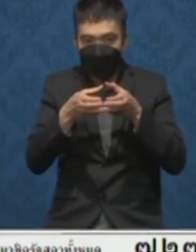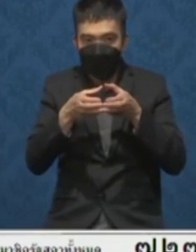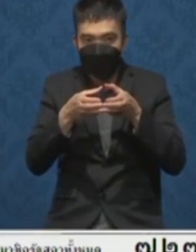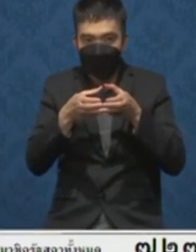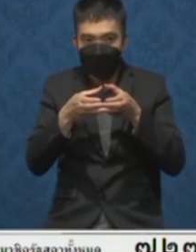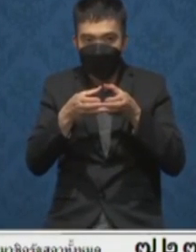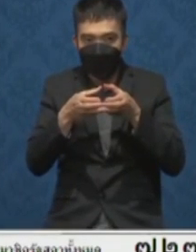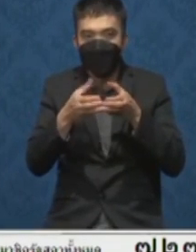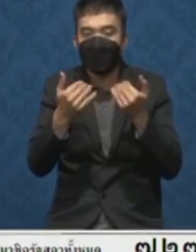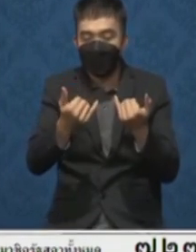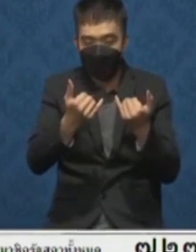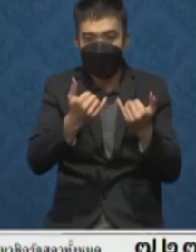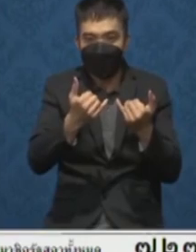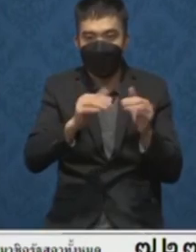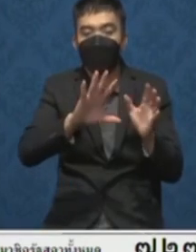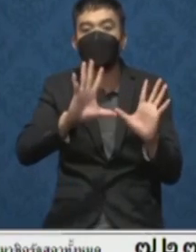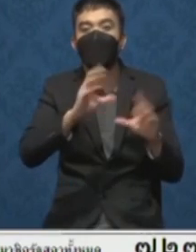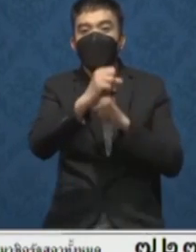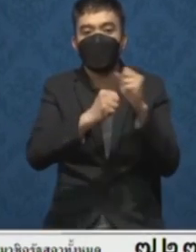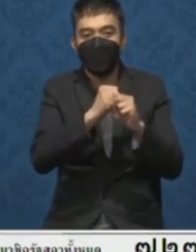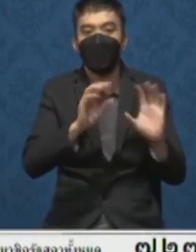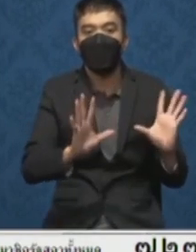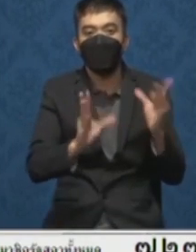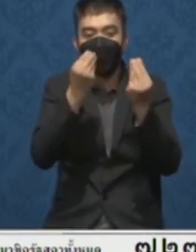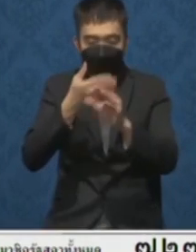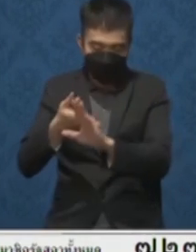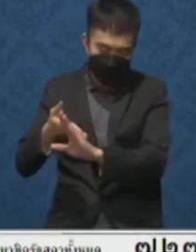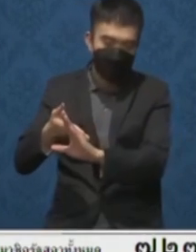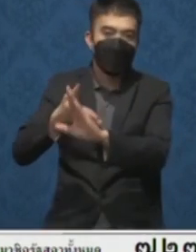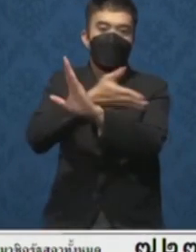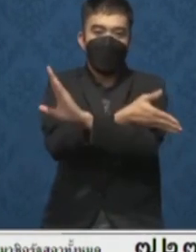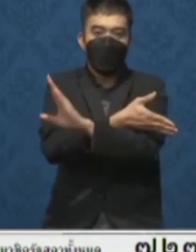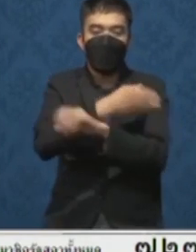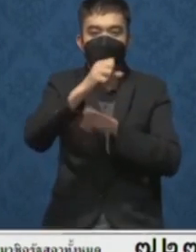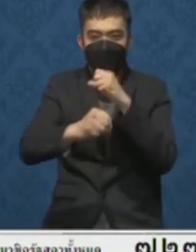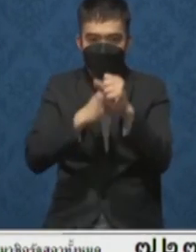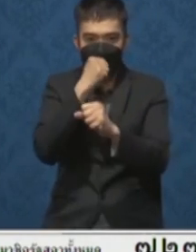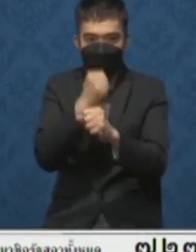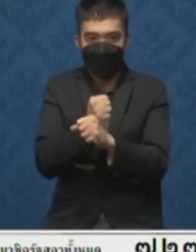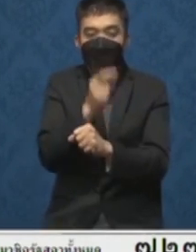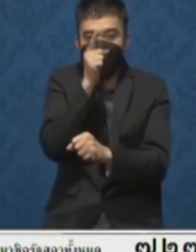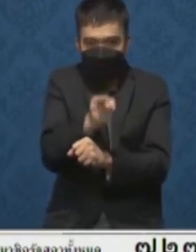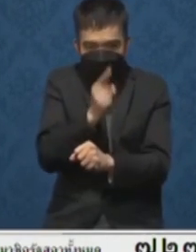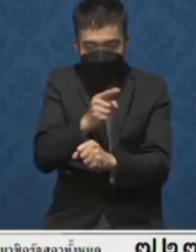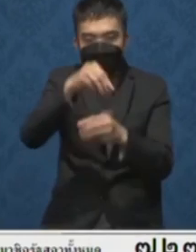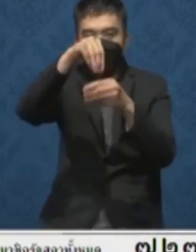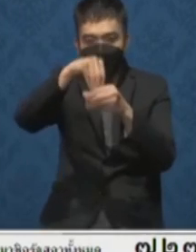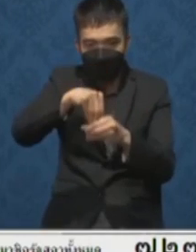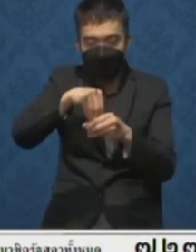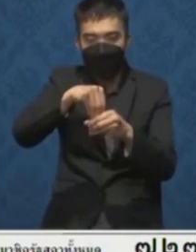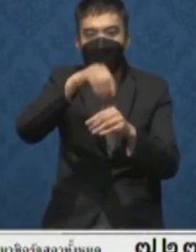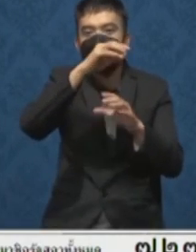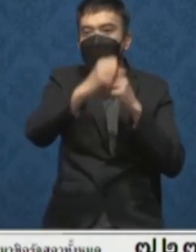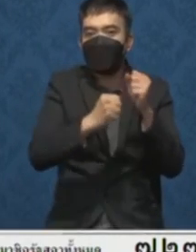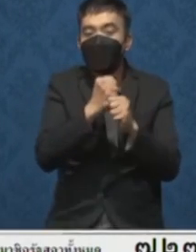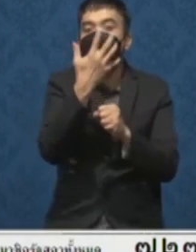มันกำลงจะหมดไปก่อนกำหนดอายุสมาชิวทธษภาชุดแก 5 ปี